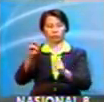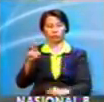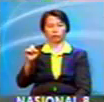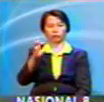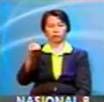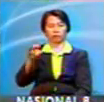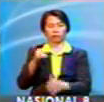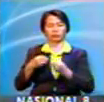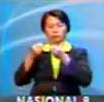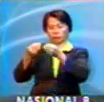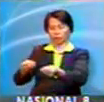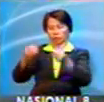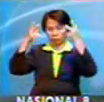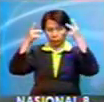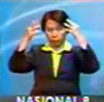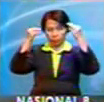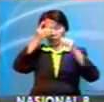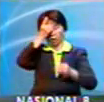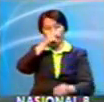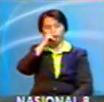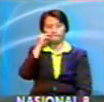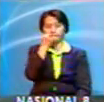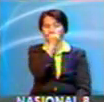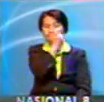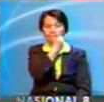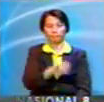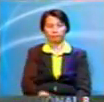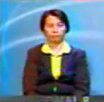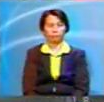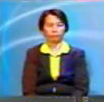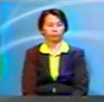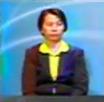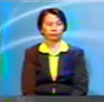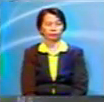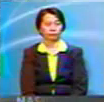$1.26 juta yang disampaikan Perdana Menteri Datuk Seri Najib Tun Razak.